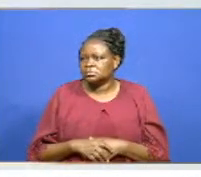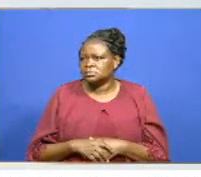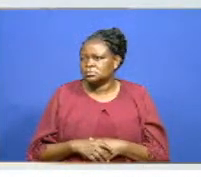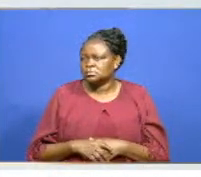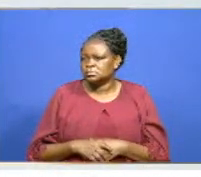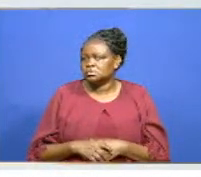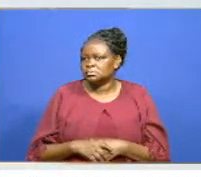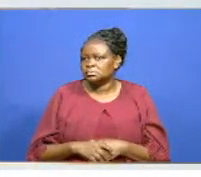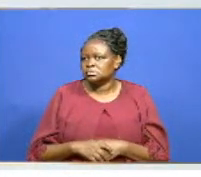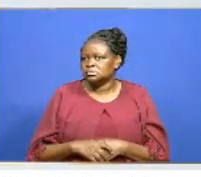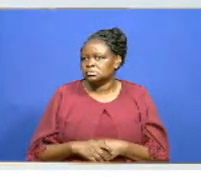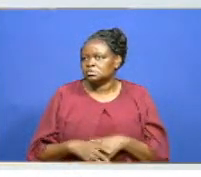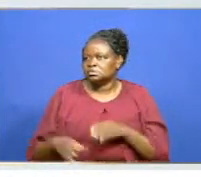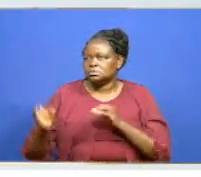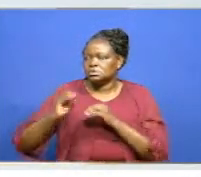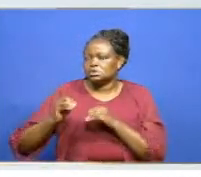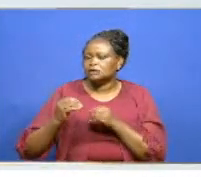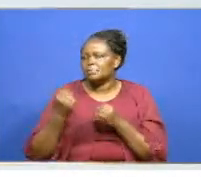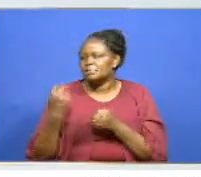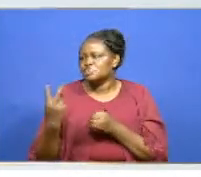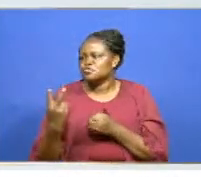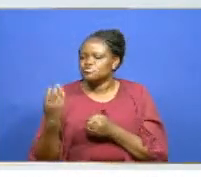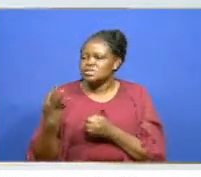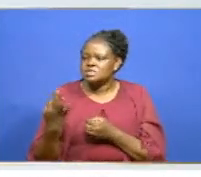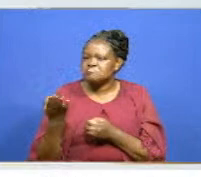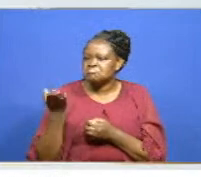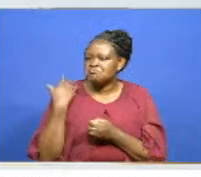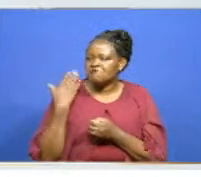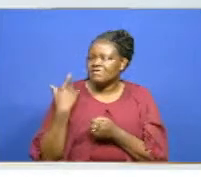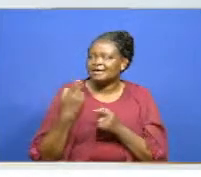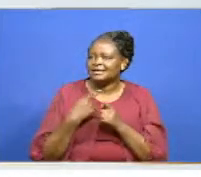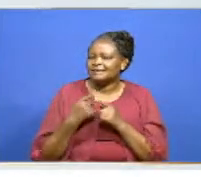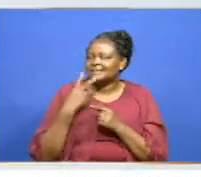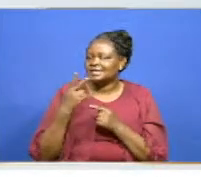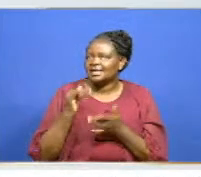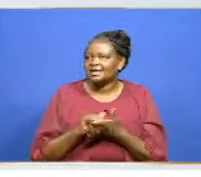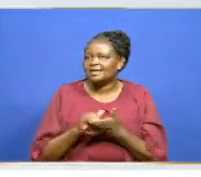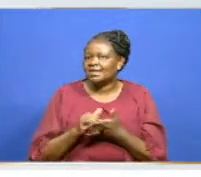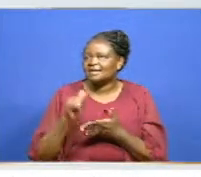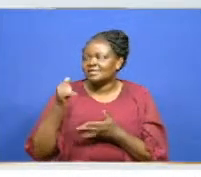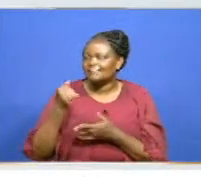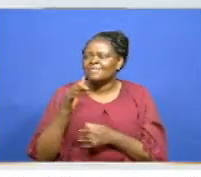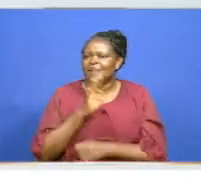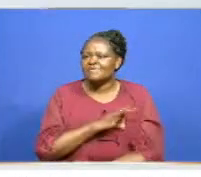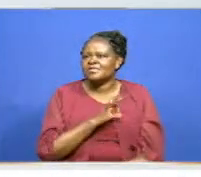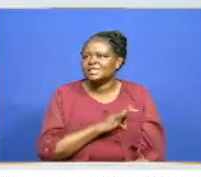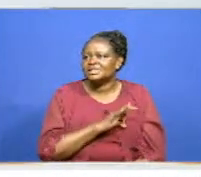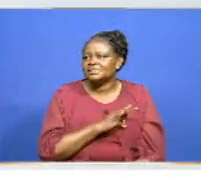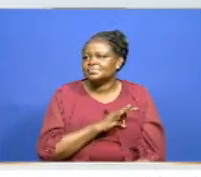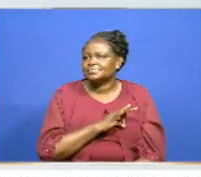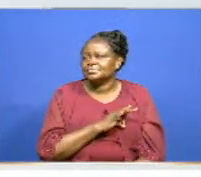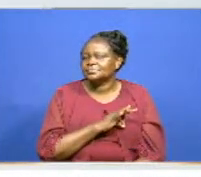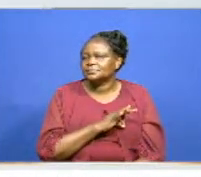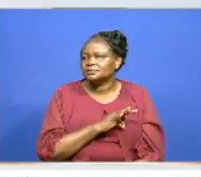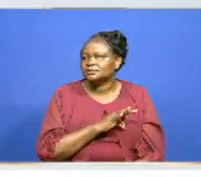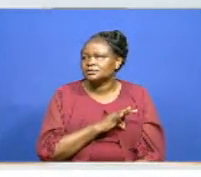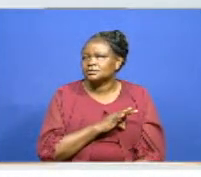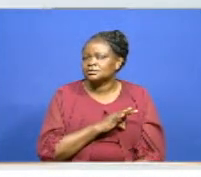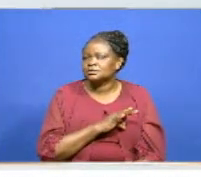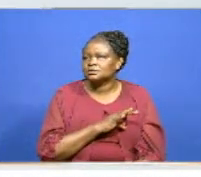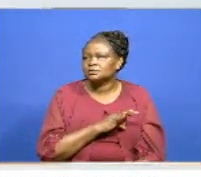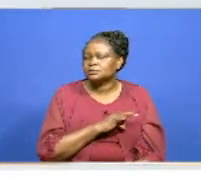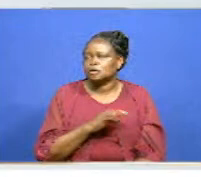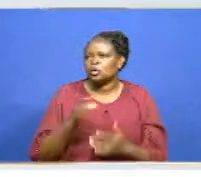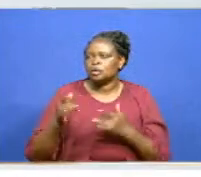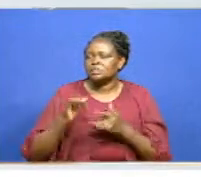muhula wa election kama 2 hivi ambazo zimepita, wameona ya kwamba hawajawapata kufaidika, haswa ukiangazia